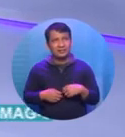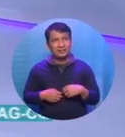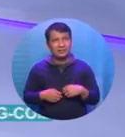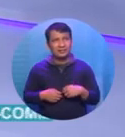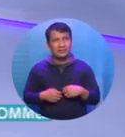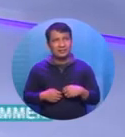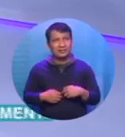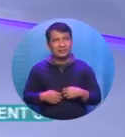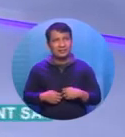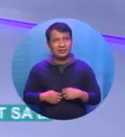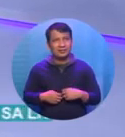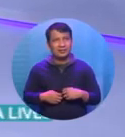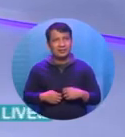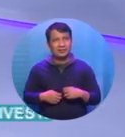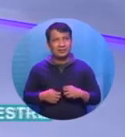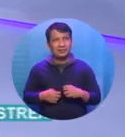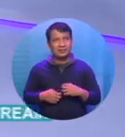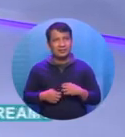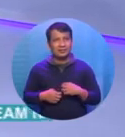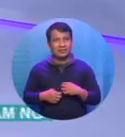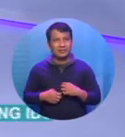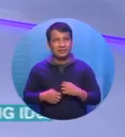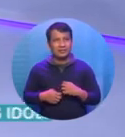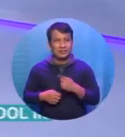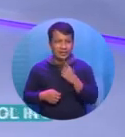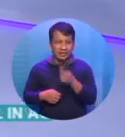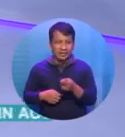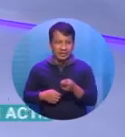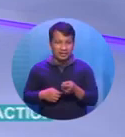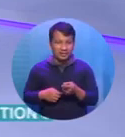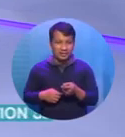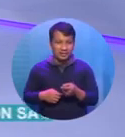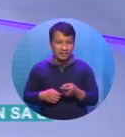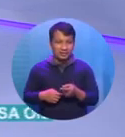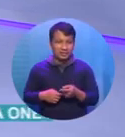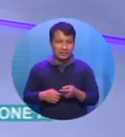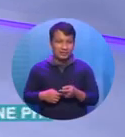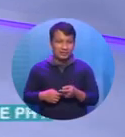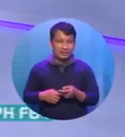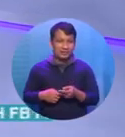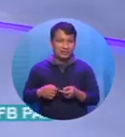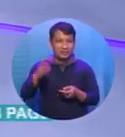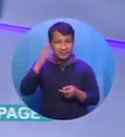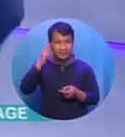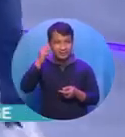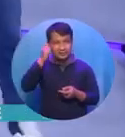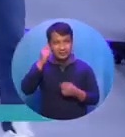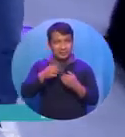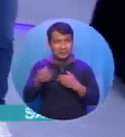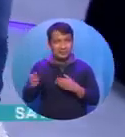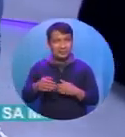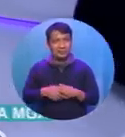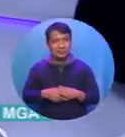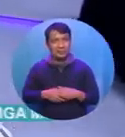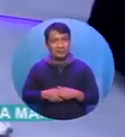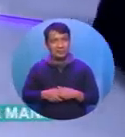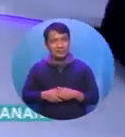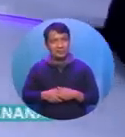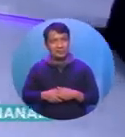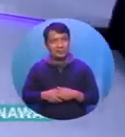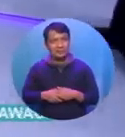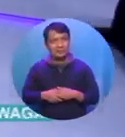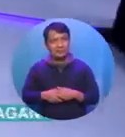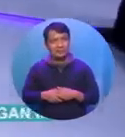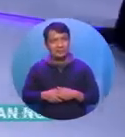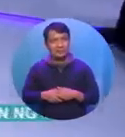Sino po to? Eh, ako yung... Eh, tulpo! Ha? Tulpo! Ha? Ha? Ha? Oh! Tulpo!